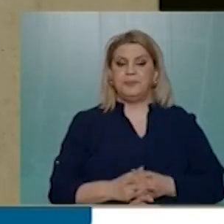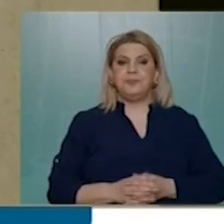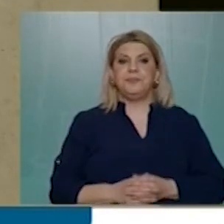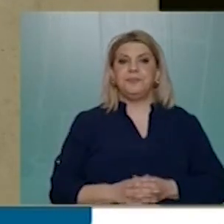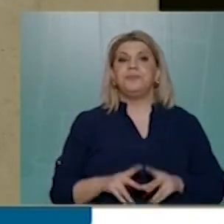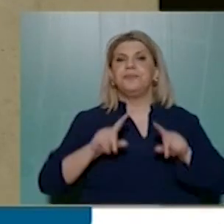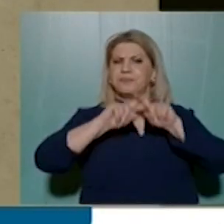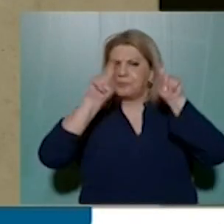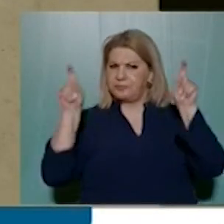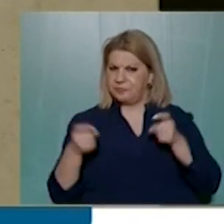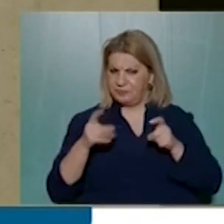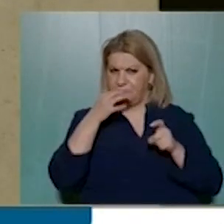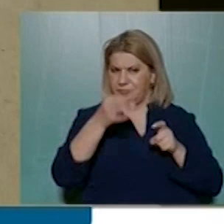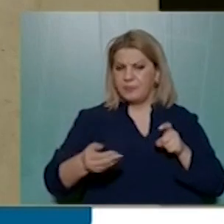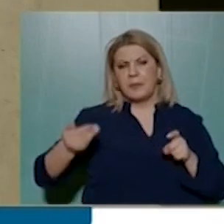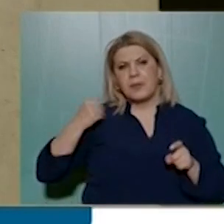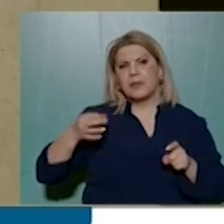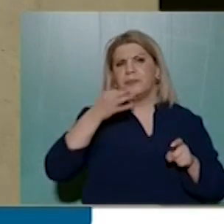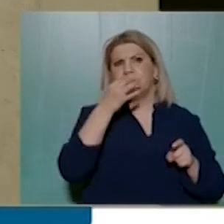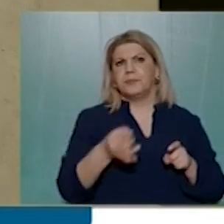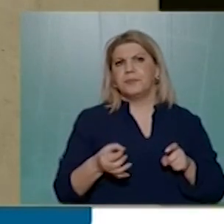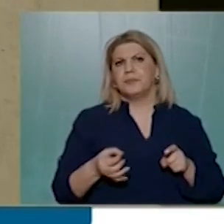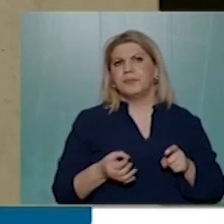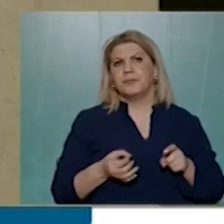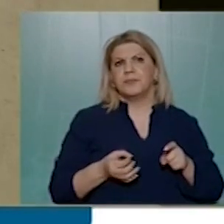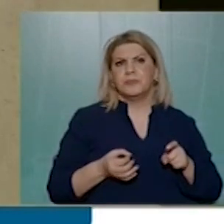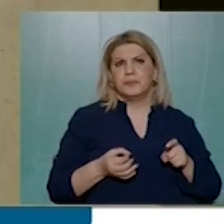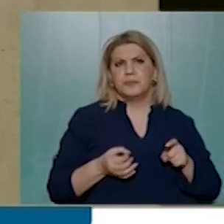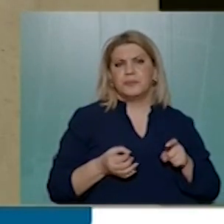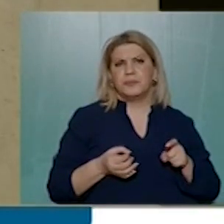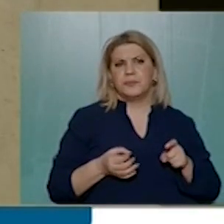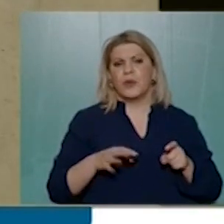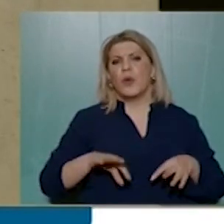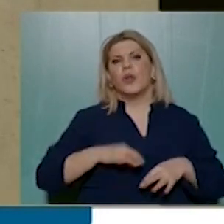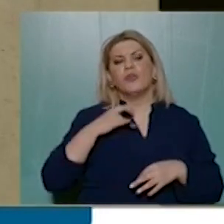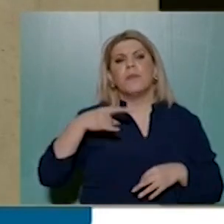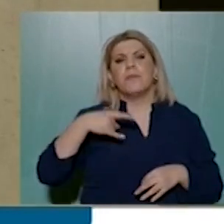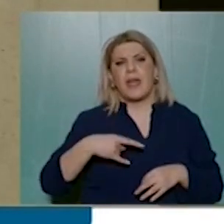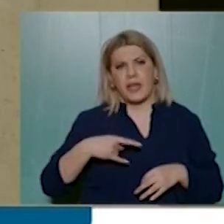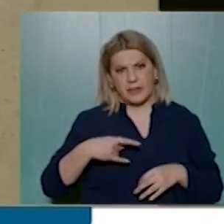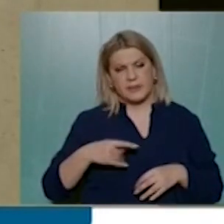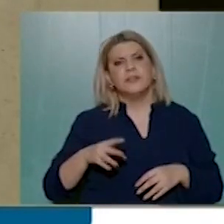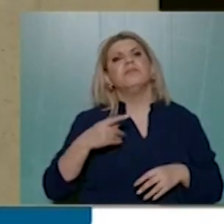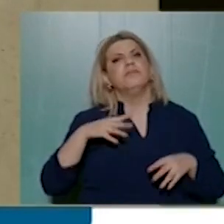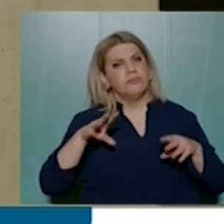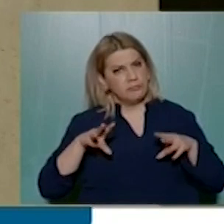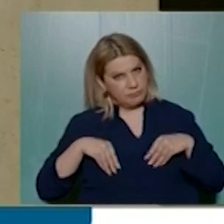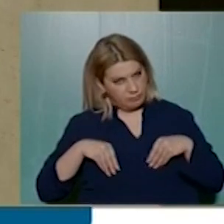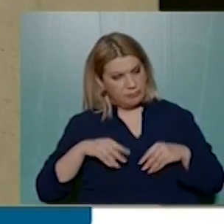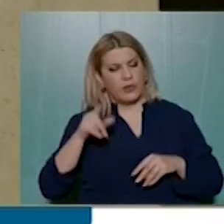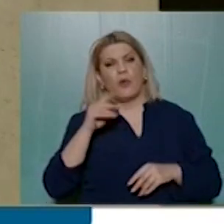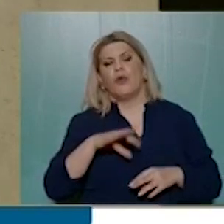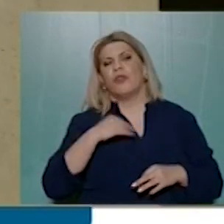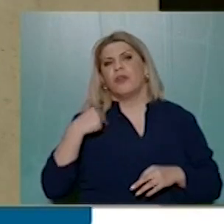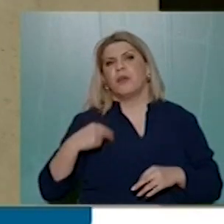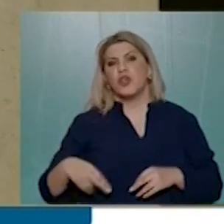παρένθεση σε αυτό που αναφέρθηκε ο κύριος πέγκας και ενστερνίστηκε αν κατάλαβα καλά και ο κύριος δήμαρχος